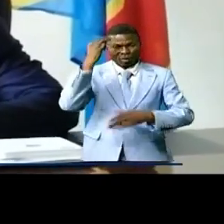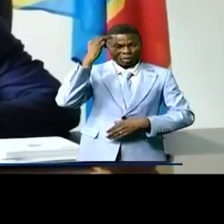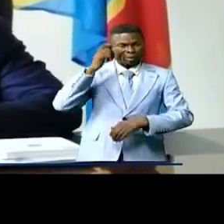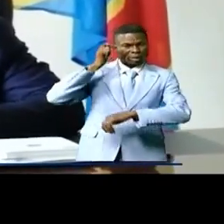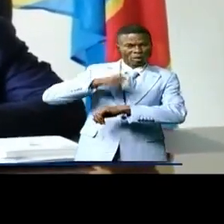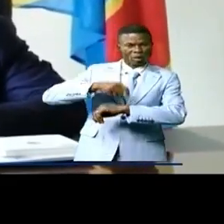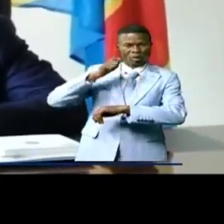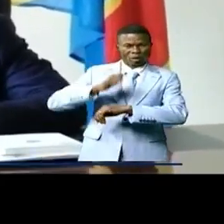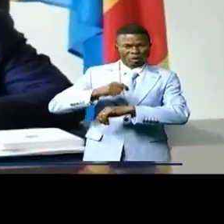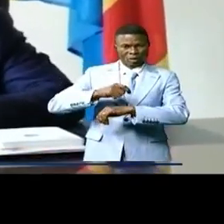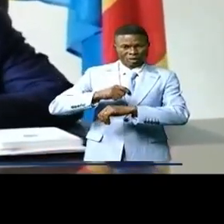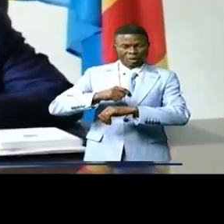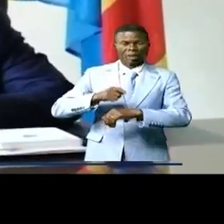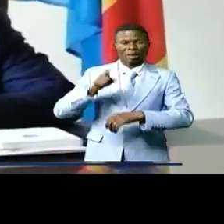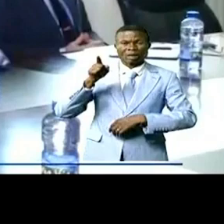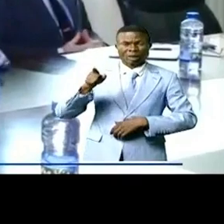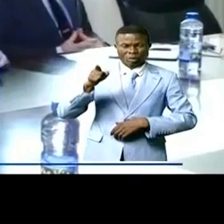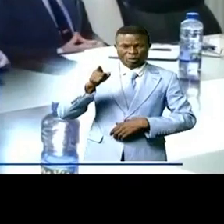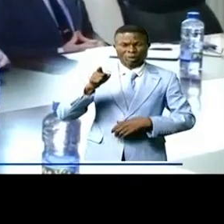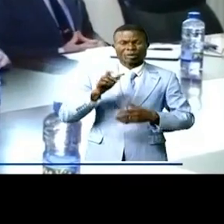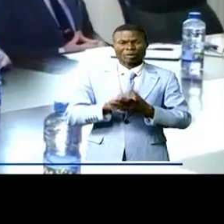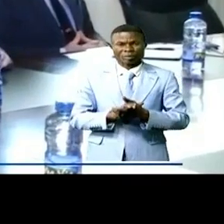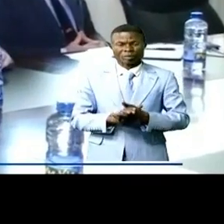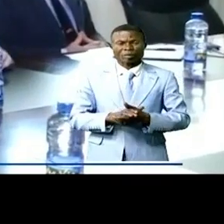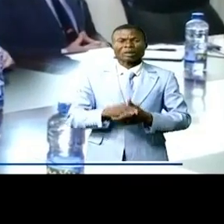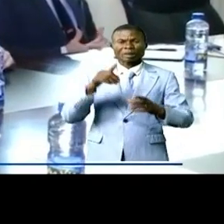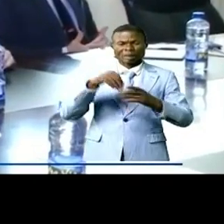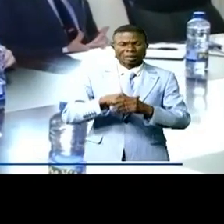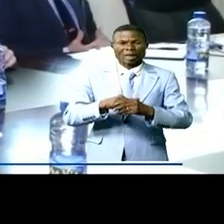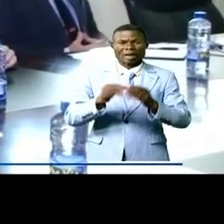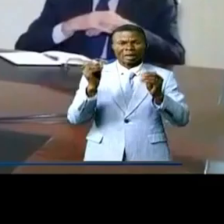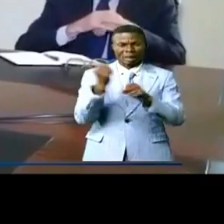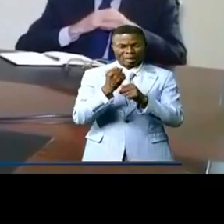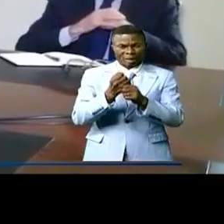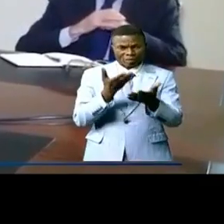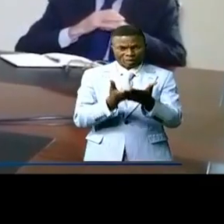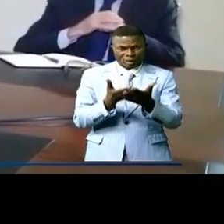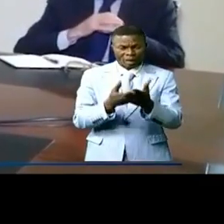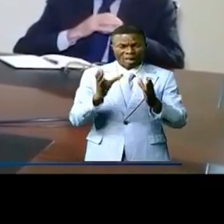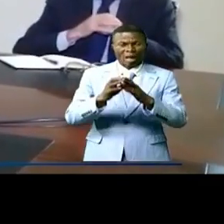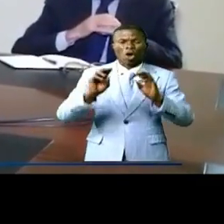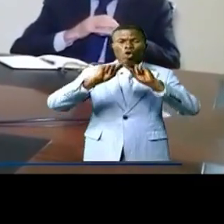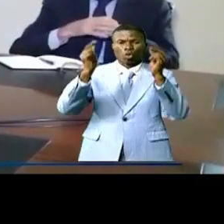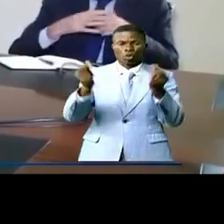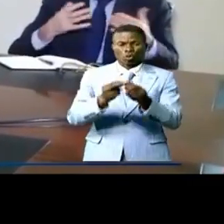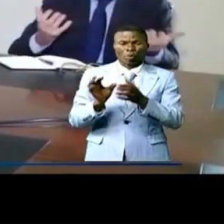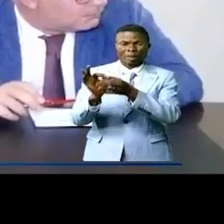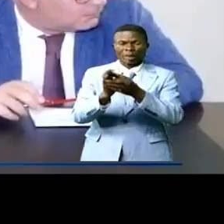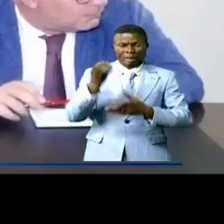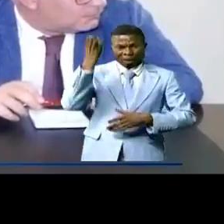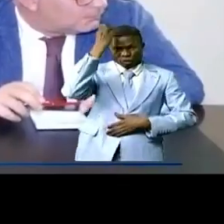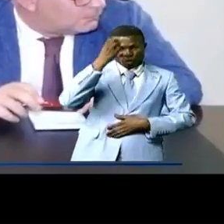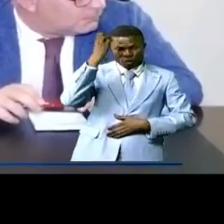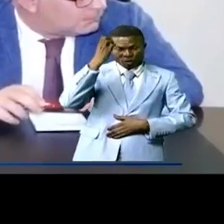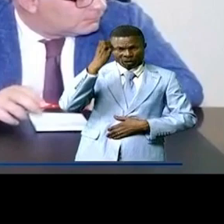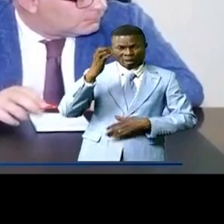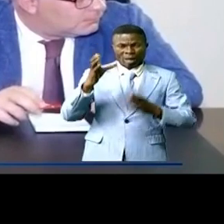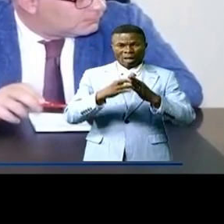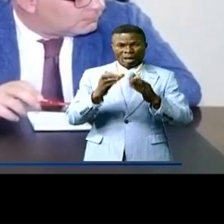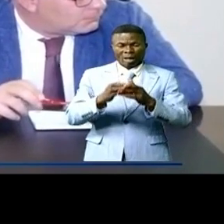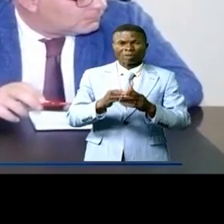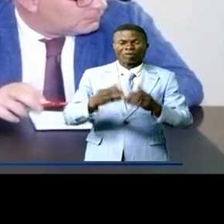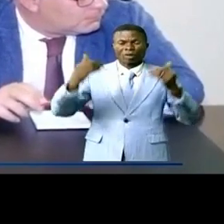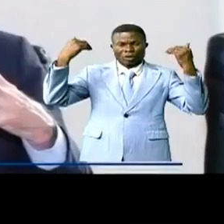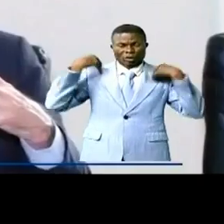amadou baiba ciré a au cours de cette séance de travail avec la délégation de l'union européenne conduite par son enseignant